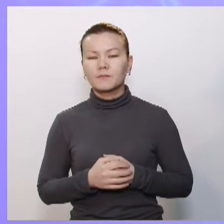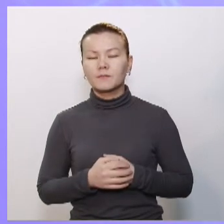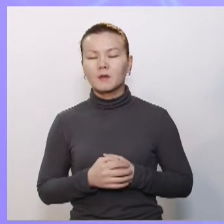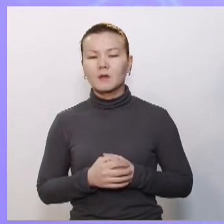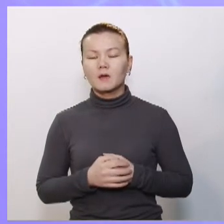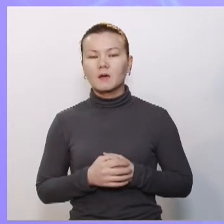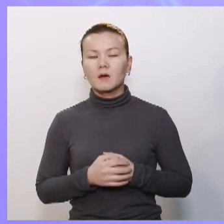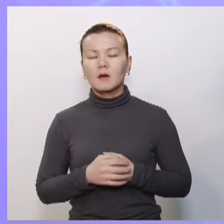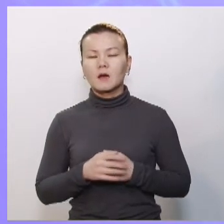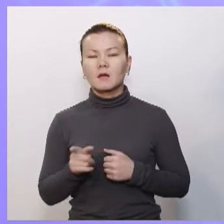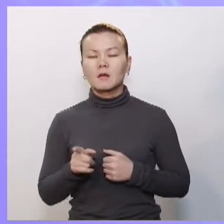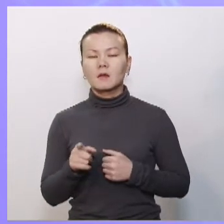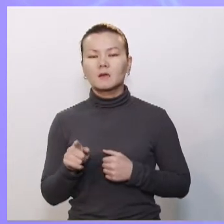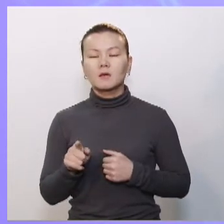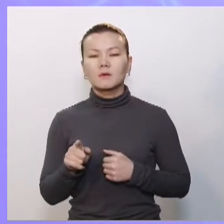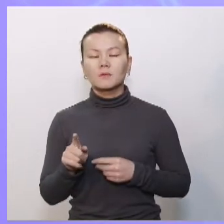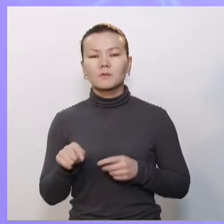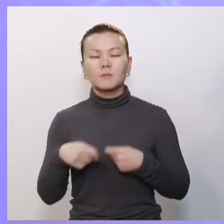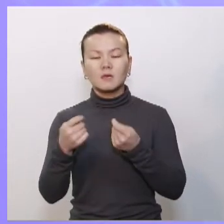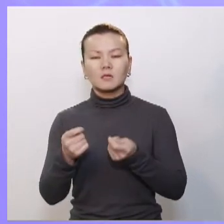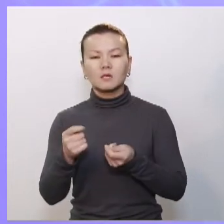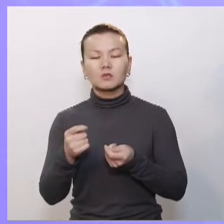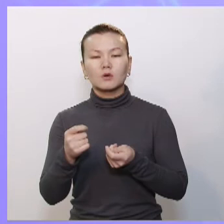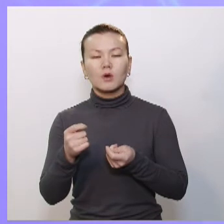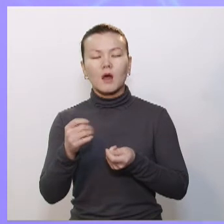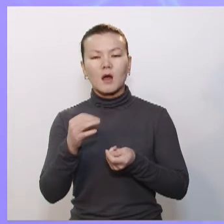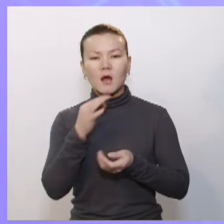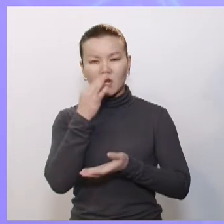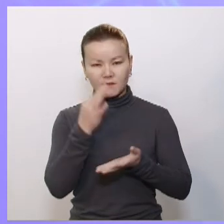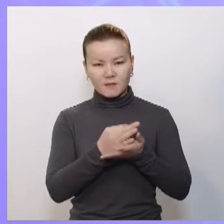Берилген жоопторго суроолорду бергиле.